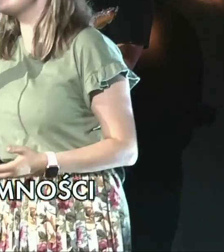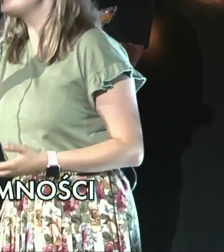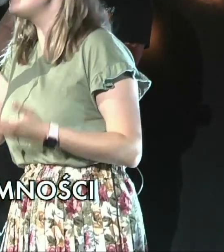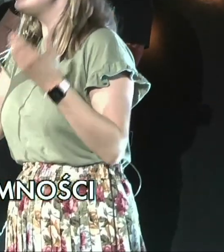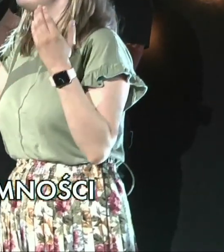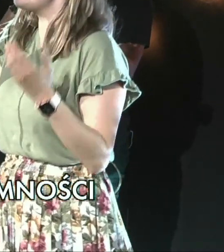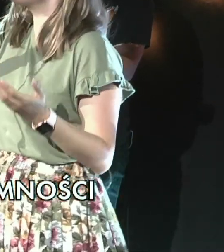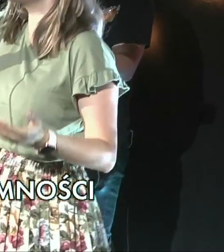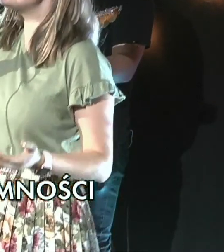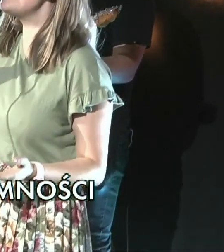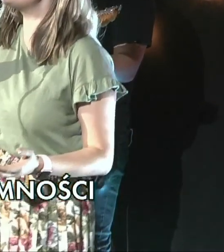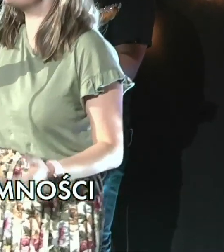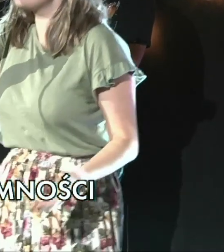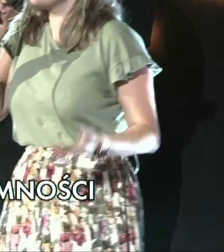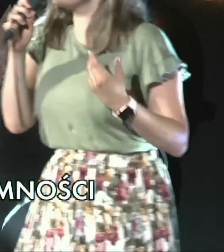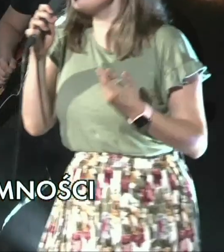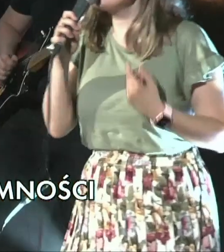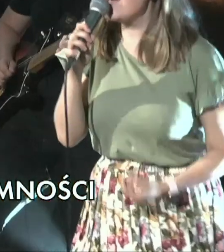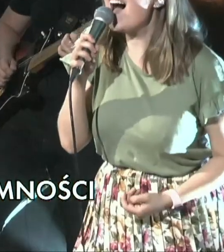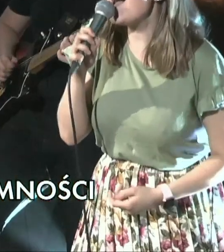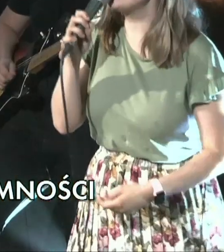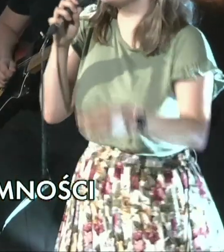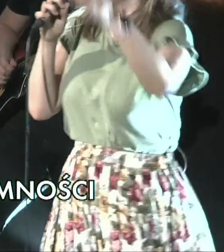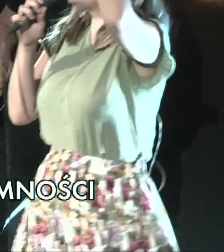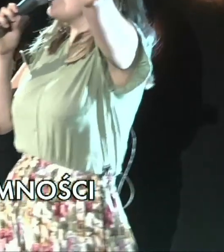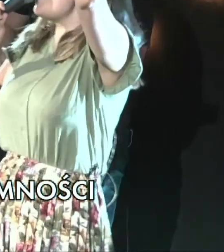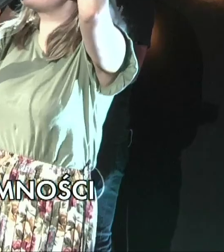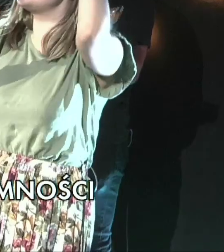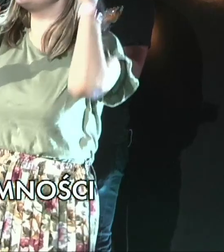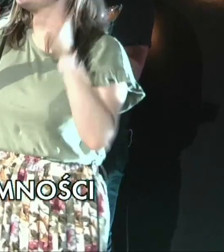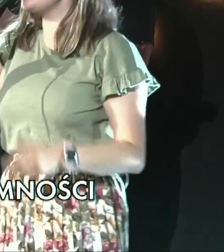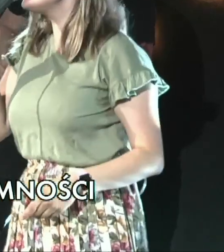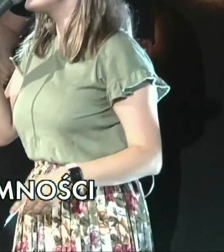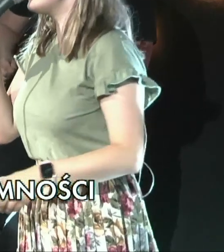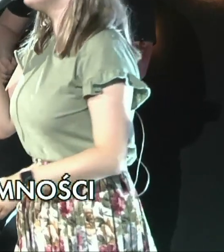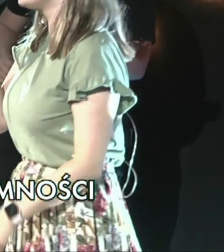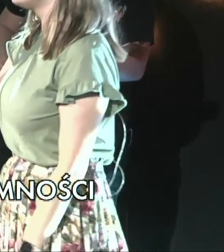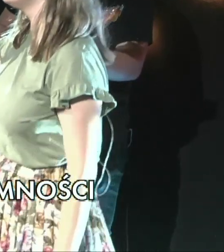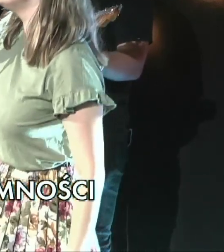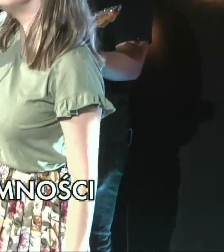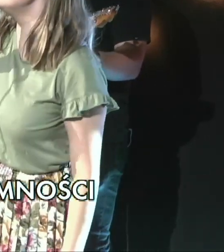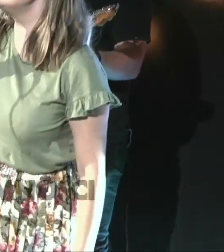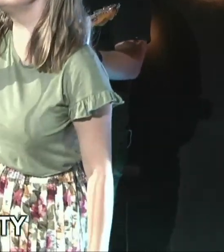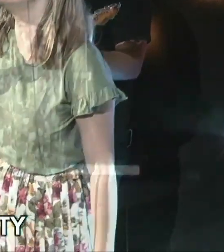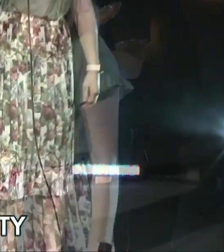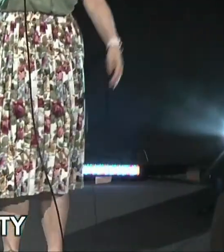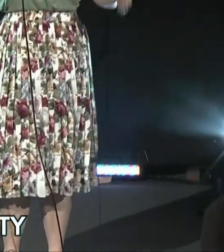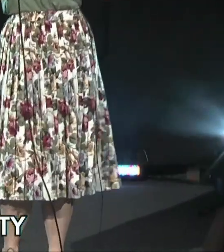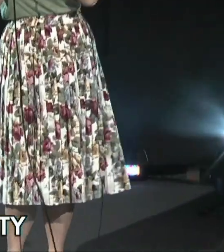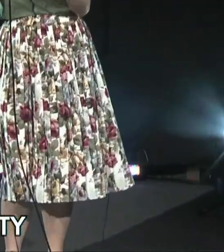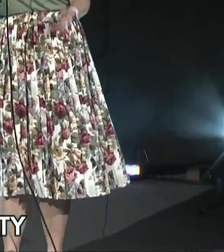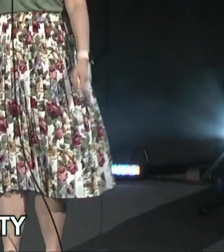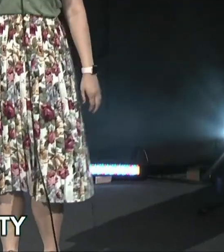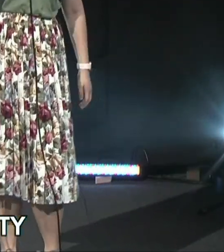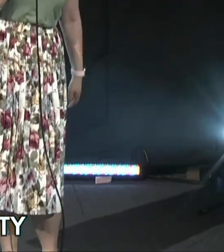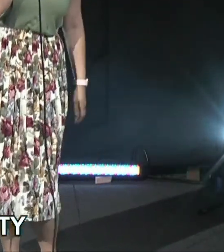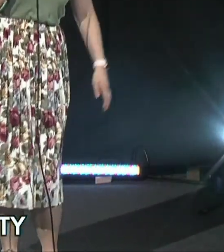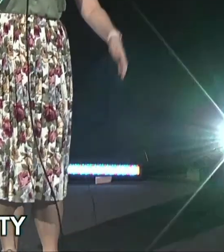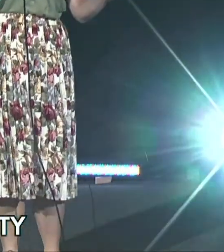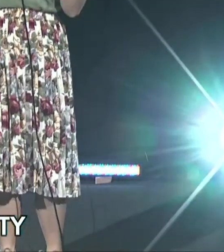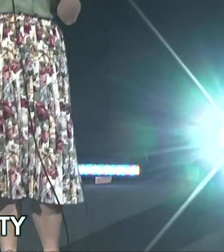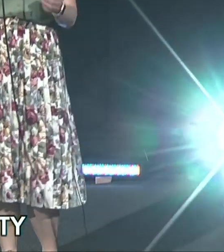szczególnie te, powtórzcie tę modlitwę za mną, szczególnie te osoby, które podniosły rękę. Cały Kościół niech nam pomoże i